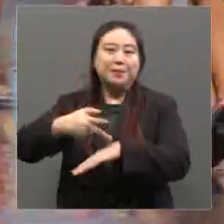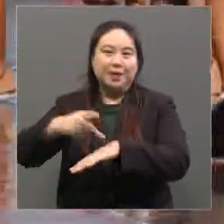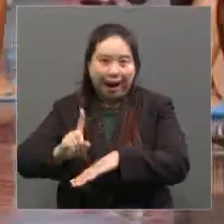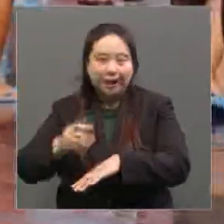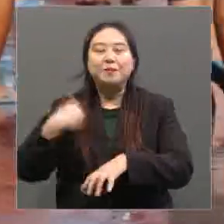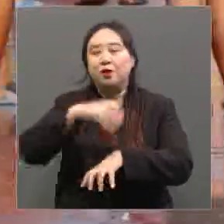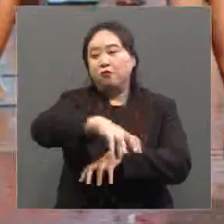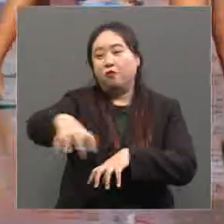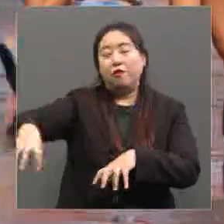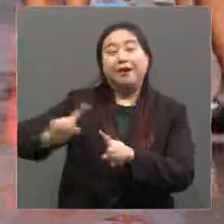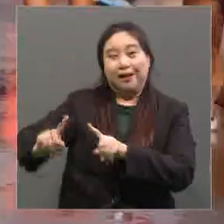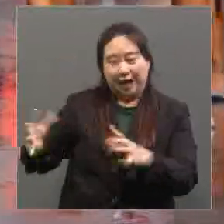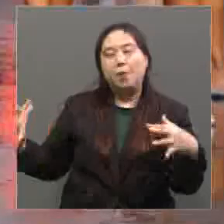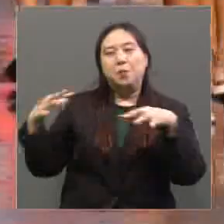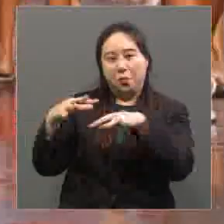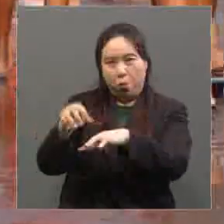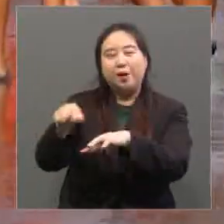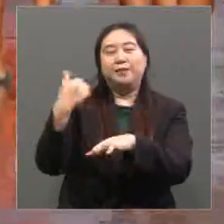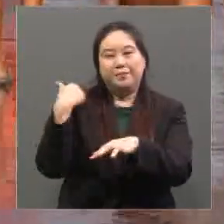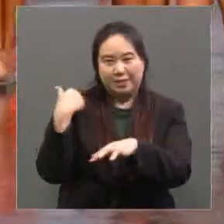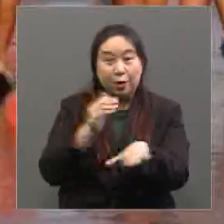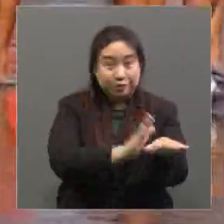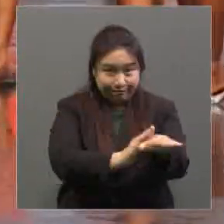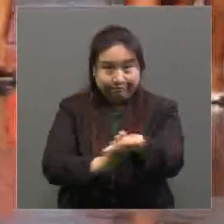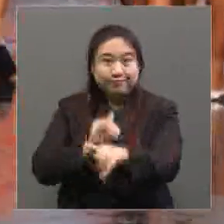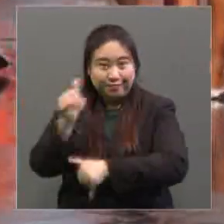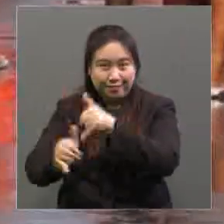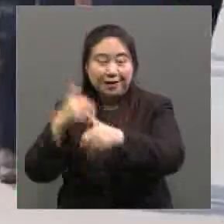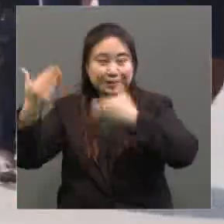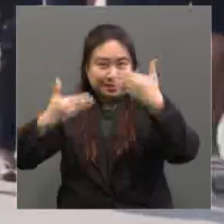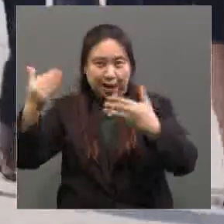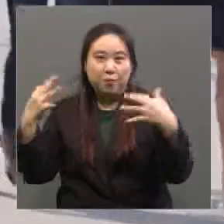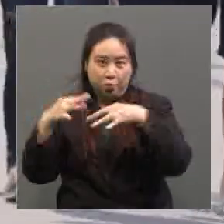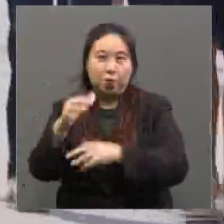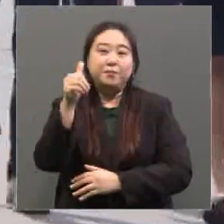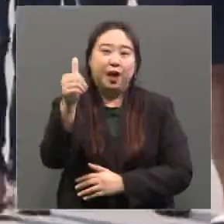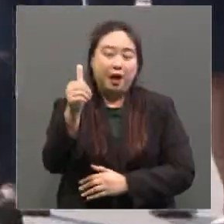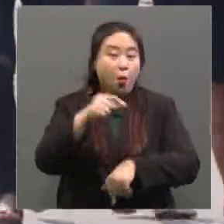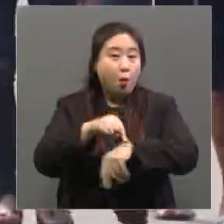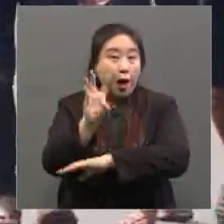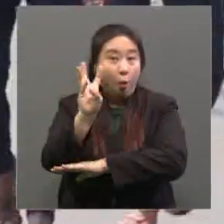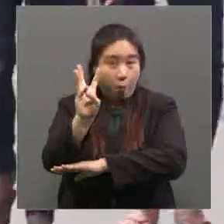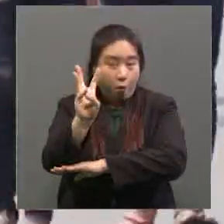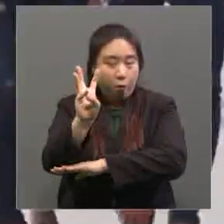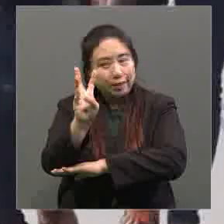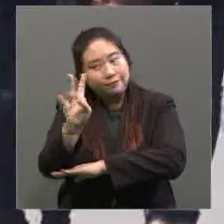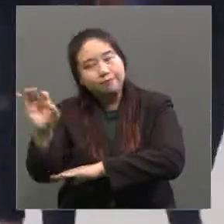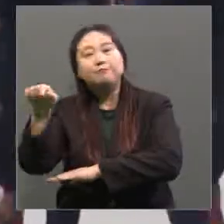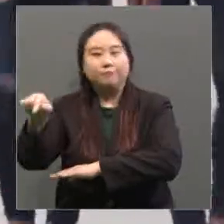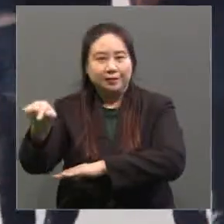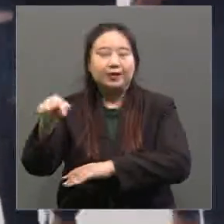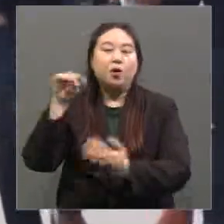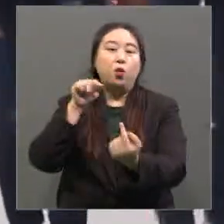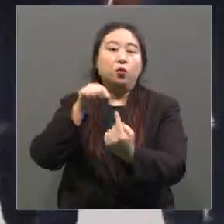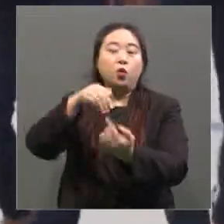อีกหลายภาคส่วนที่จะไปร่วมงานกันนะคะก็ขอเชิญชวนไปร่วมกิจกรรมกันได้นะคะ 18:00นเป็นต้นไปเนาะที่